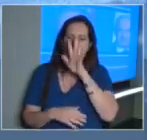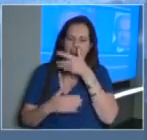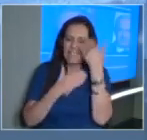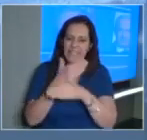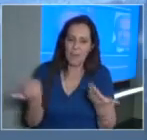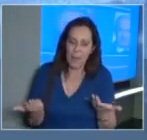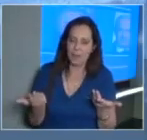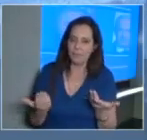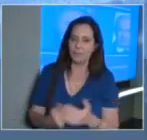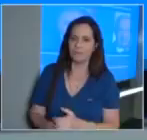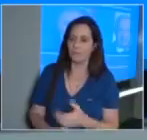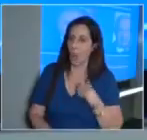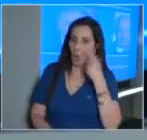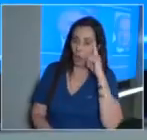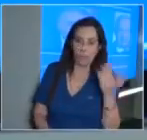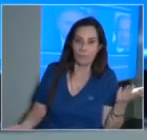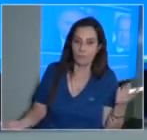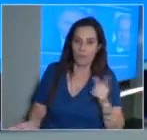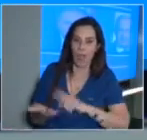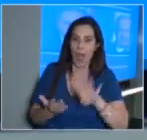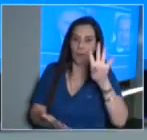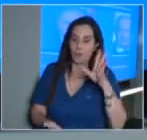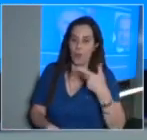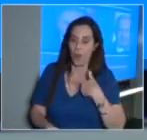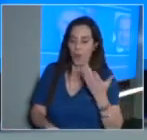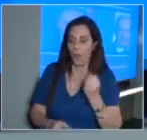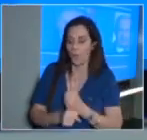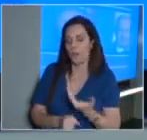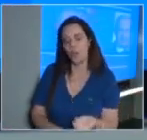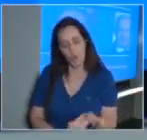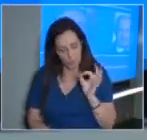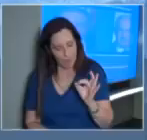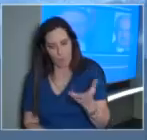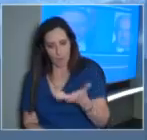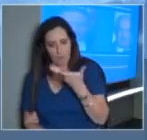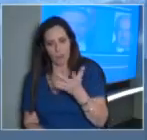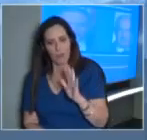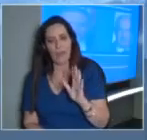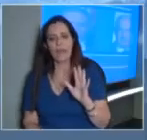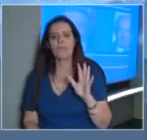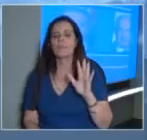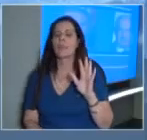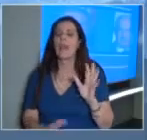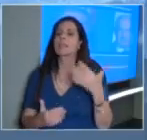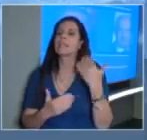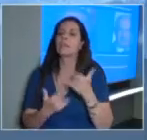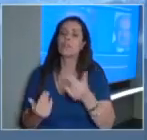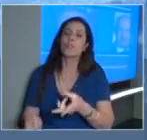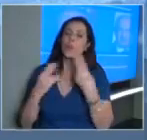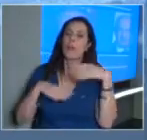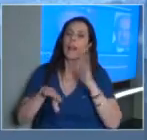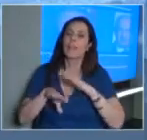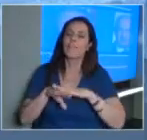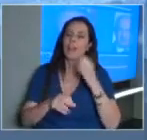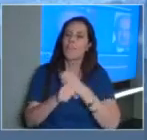זה ייגמר? אני לא יודע, אני כבר 4 חודשים לא פרשן פוליטי, אז נו, אני... נו, אבל אתה לא שכחת. אם לא היית שכחתי. עכשיו חוזר לתפקידך